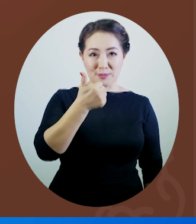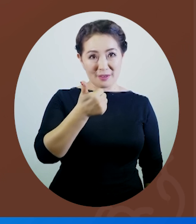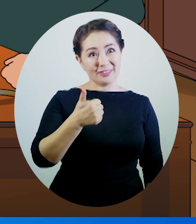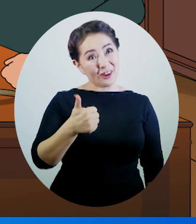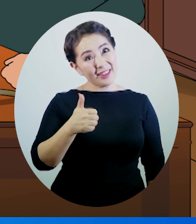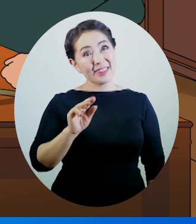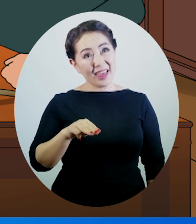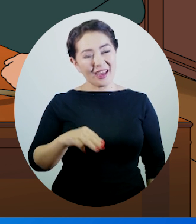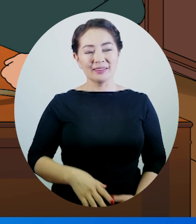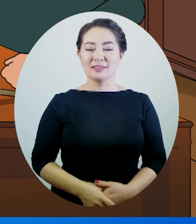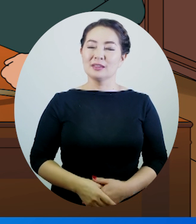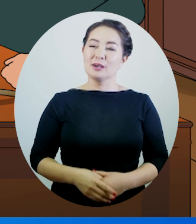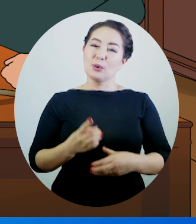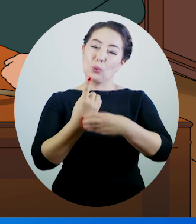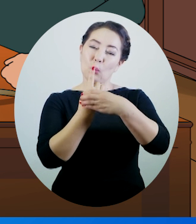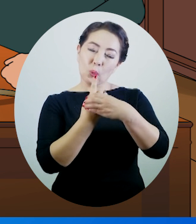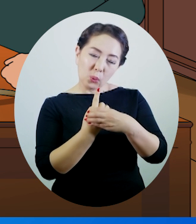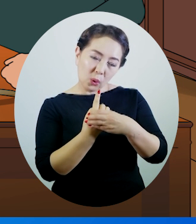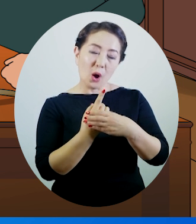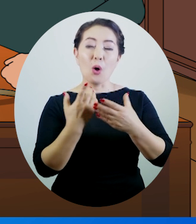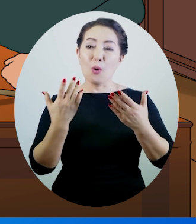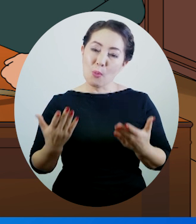доо. Бялуу ч юм уу?